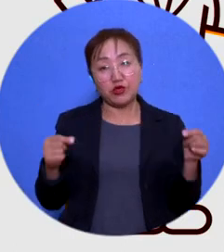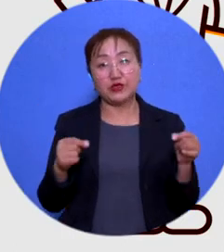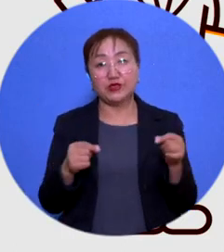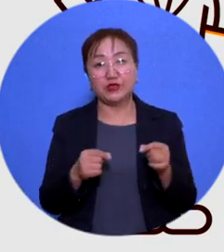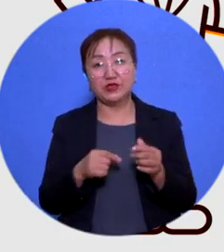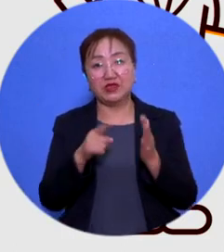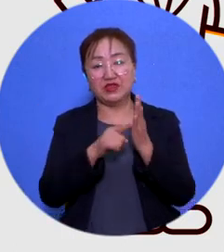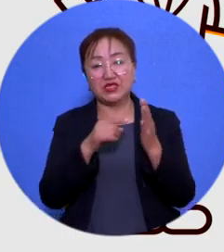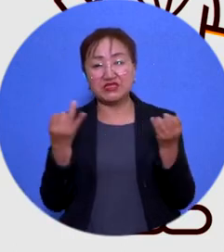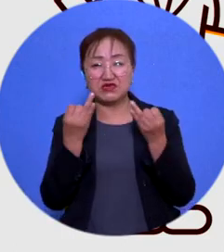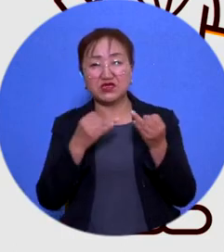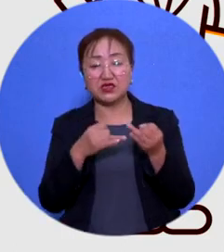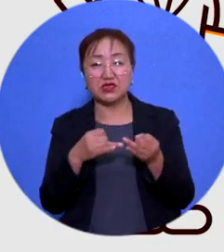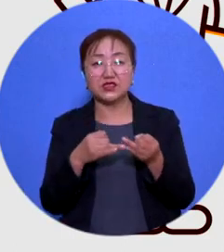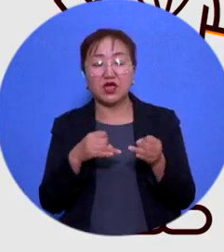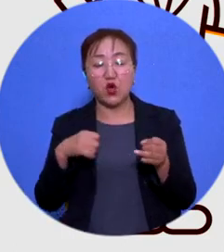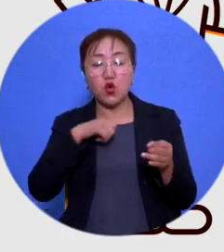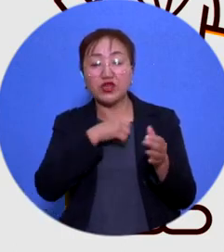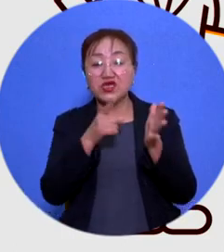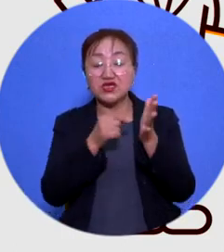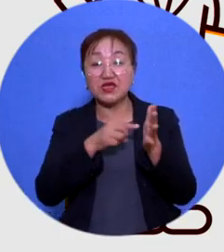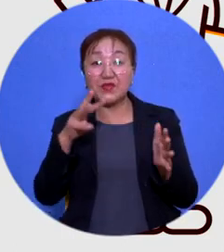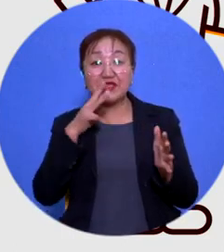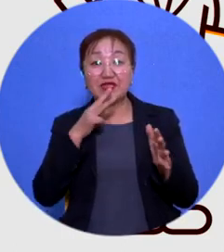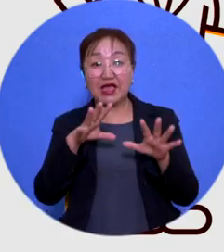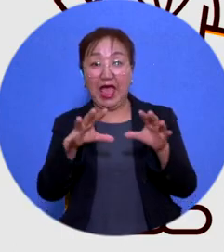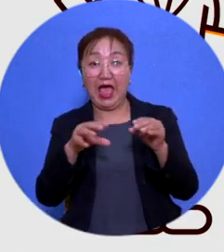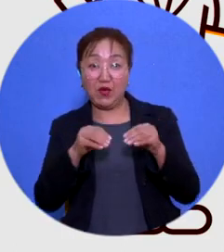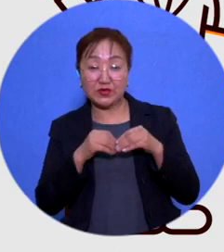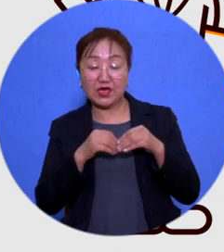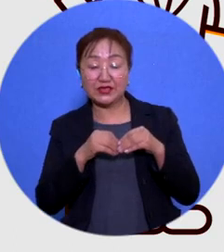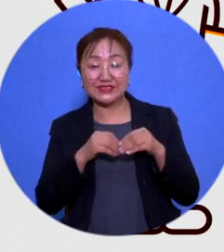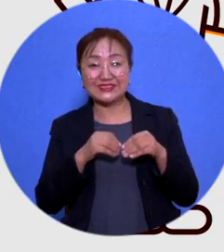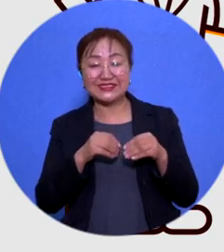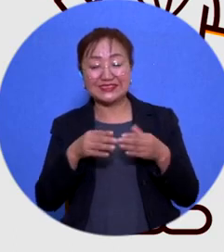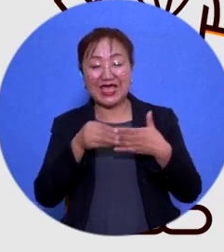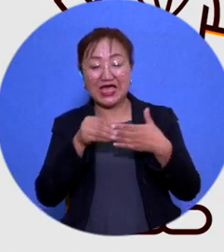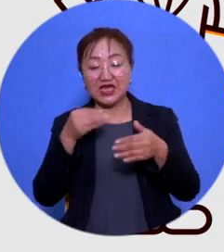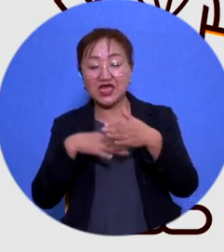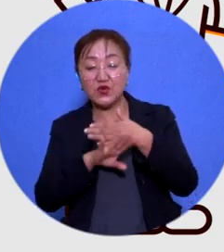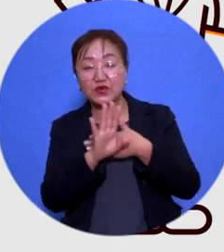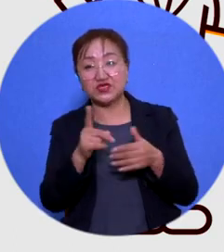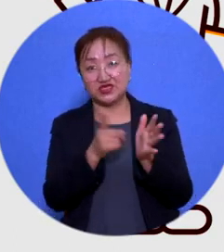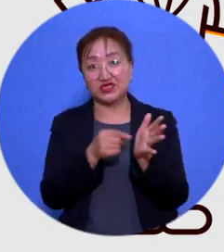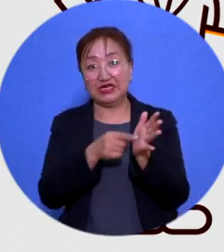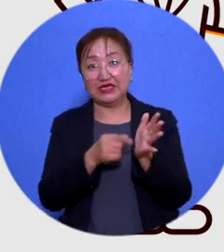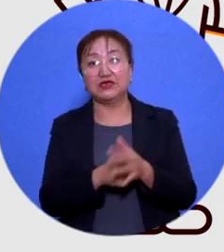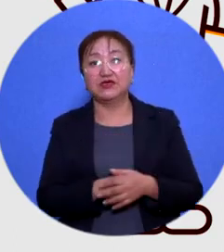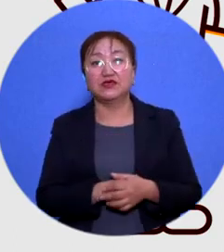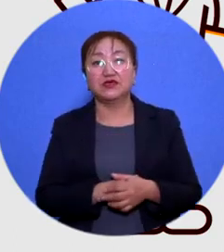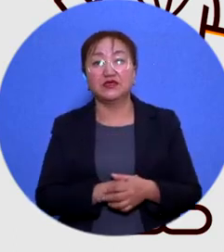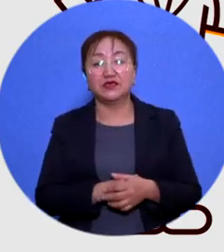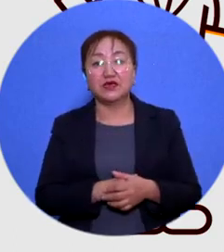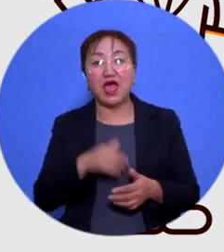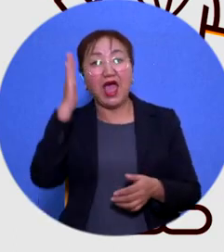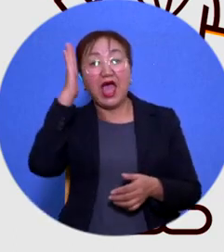мэдээллийг интернетээс олсон бол аль болох одоо цаасан хэлбэрээр ашиглах ийм ядал чухал. За би эцэг эхчүүдэд зөвлөж хэлэхэд